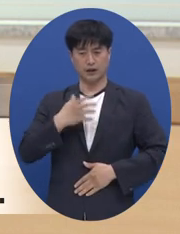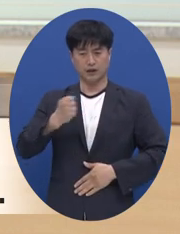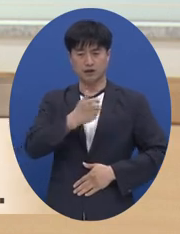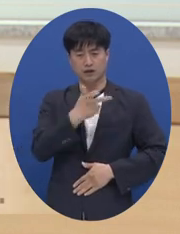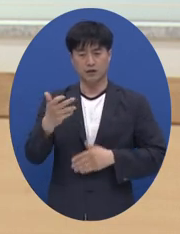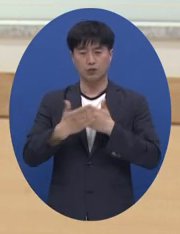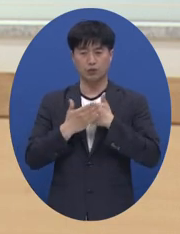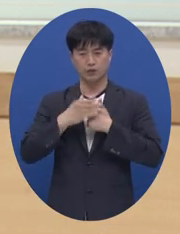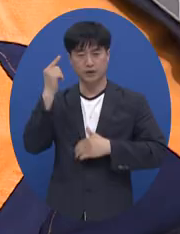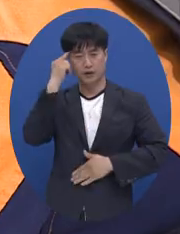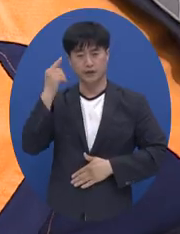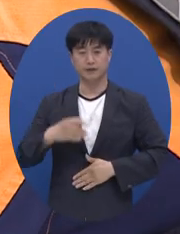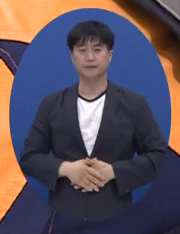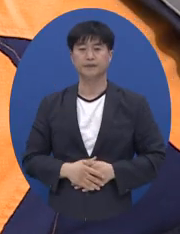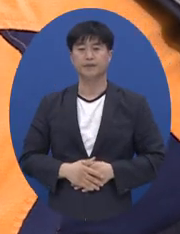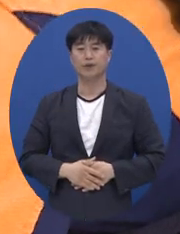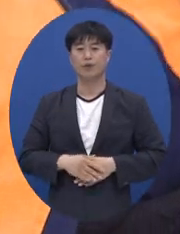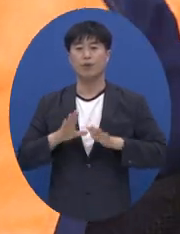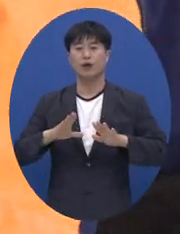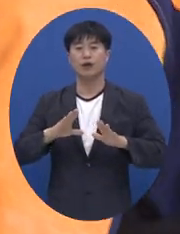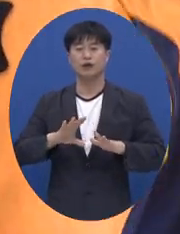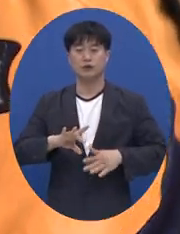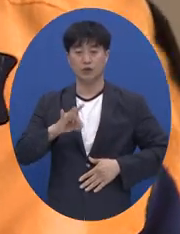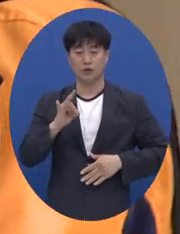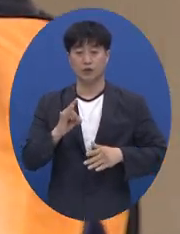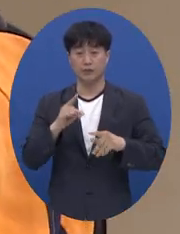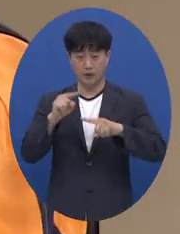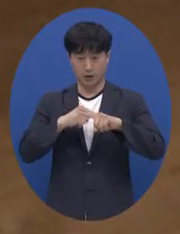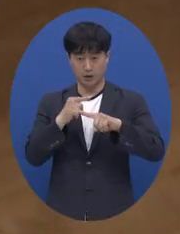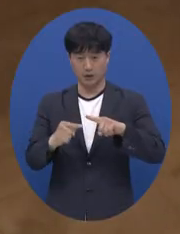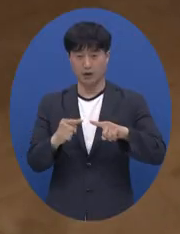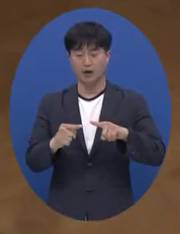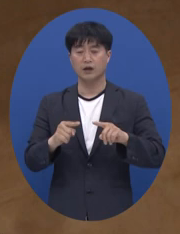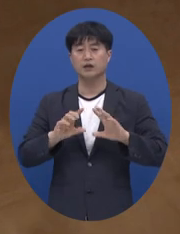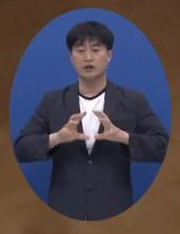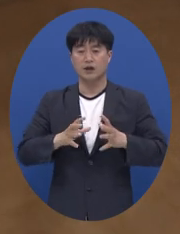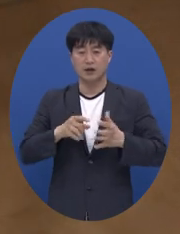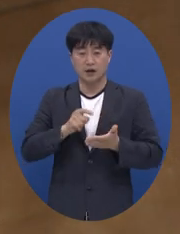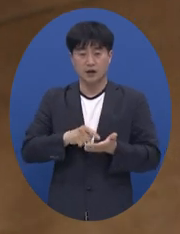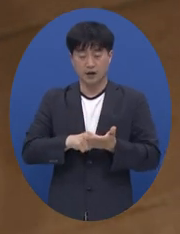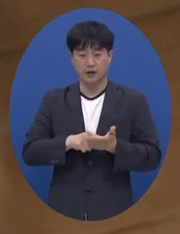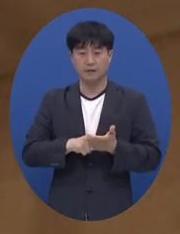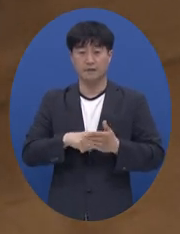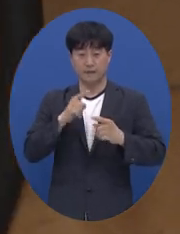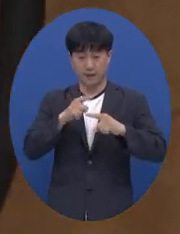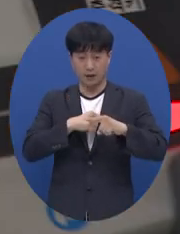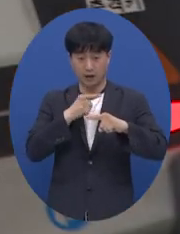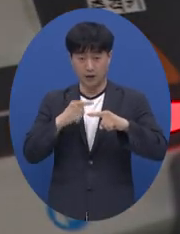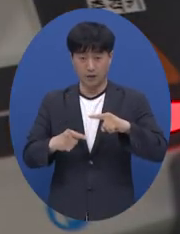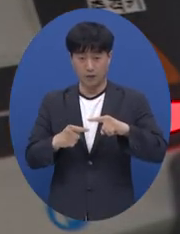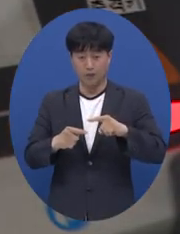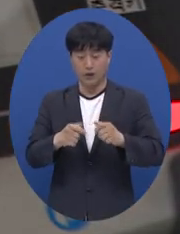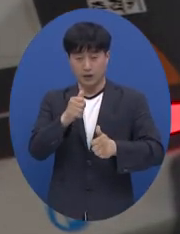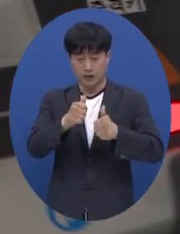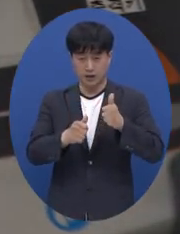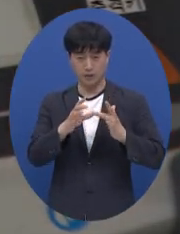도움이 되었다고 생각합니다. 올해 처음으로 열린 이번 대회는 세계응급의학회